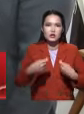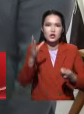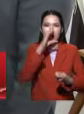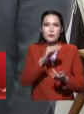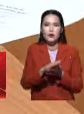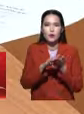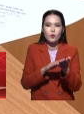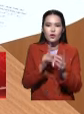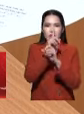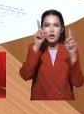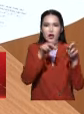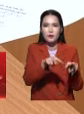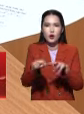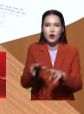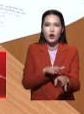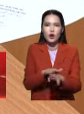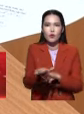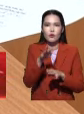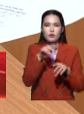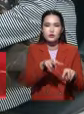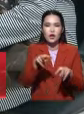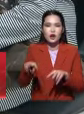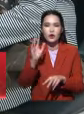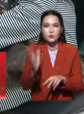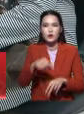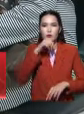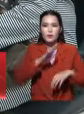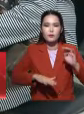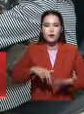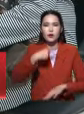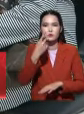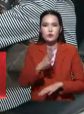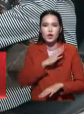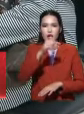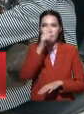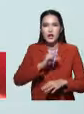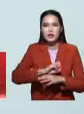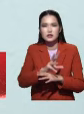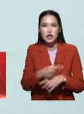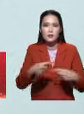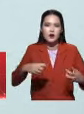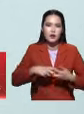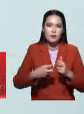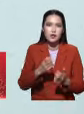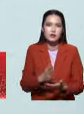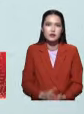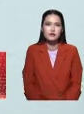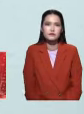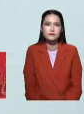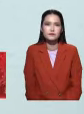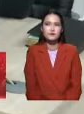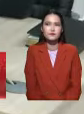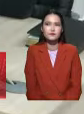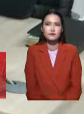ерекше бақылауда және орындалу барысы қадағалауда дейді мамандар. Оның ішінде ұзақ мерзімді қамтитын мәселелер де бар. Бекболат Сатуов, Марина